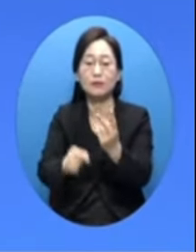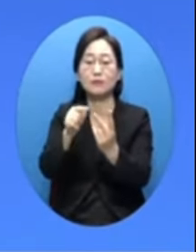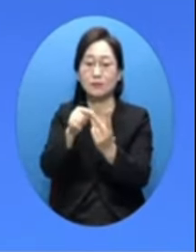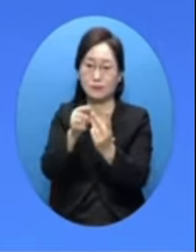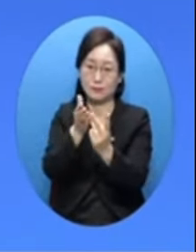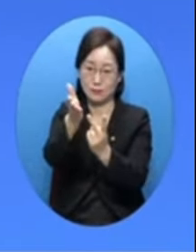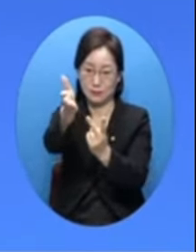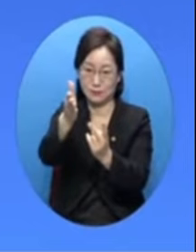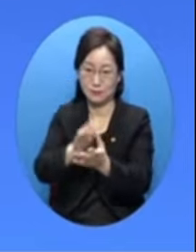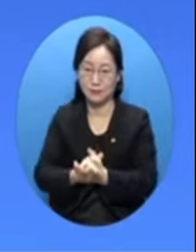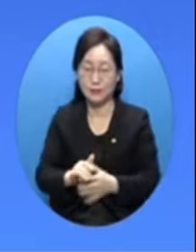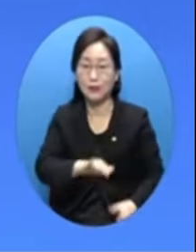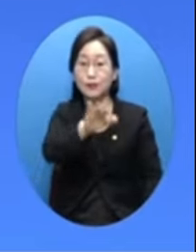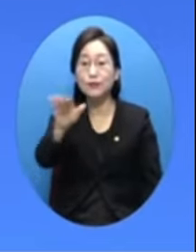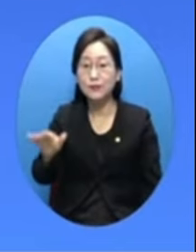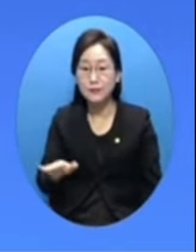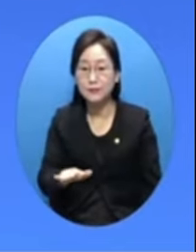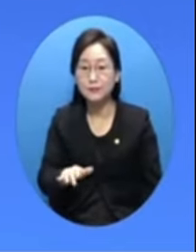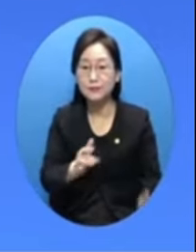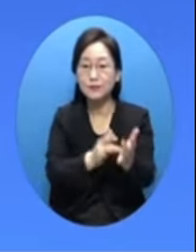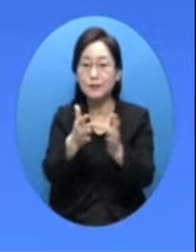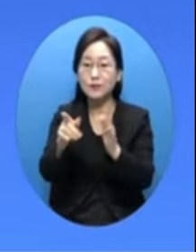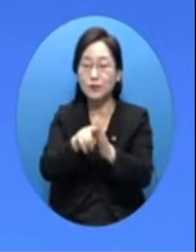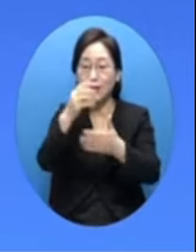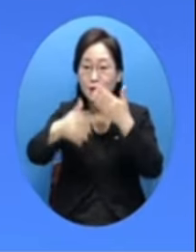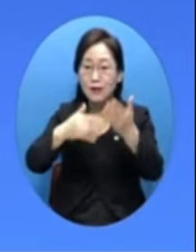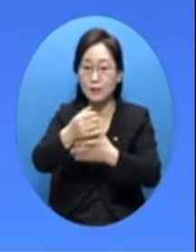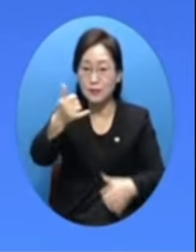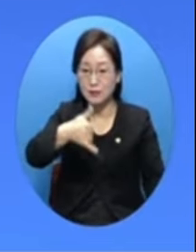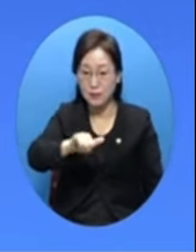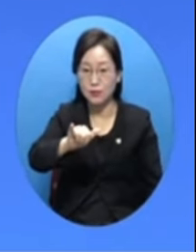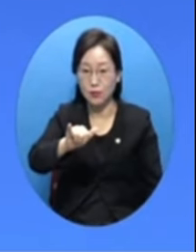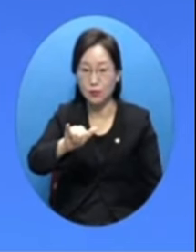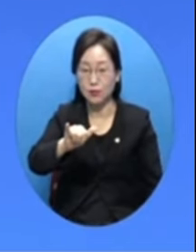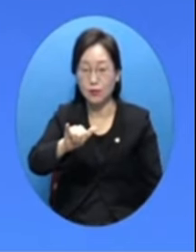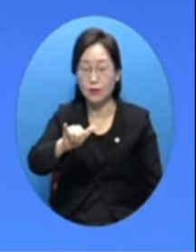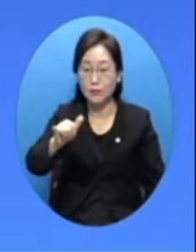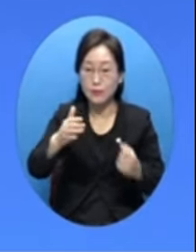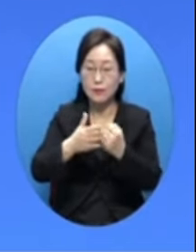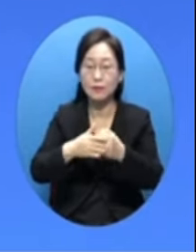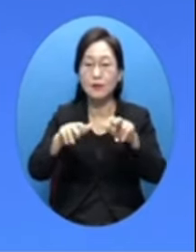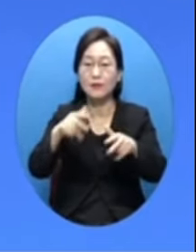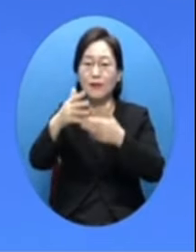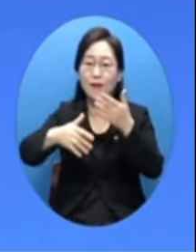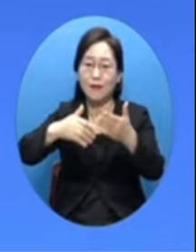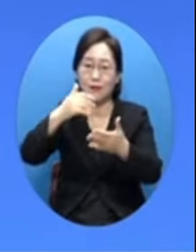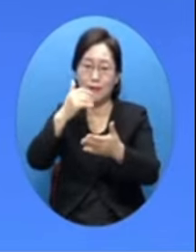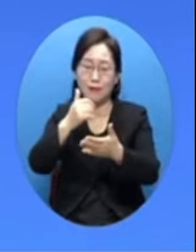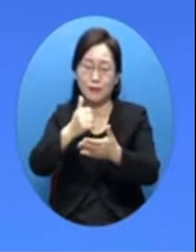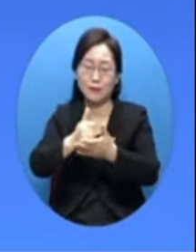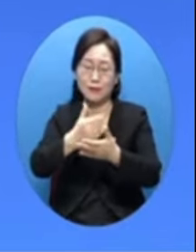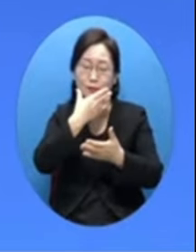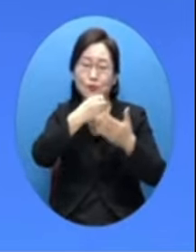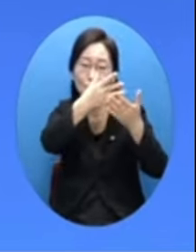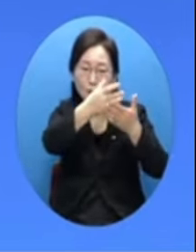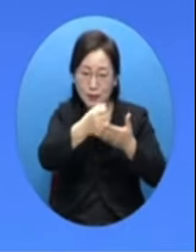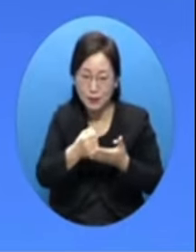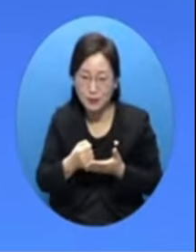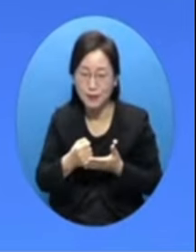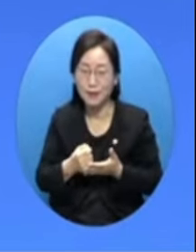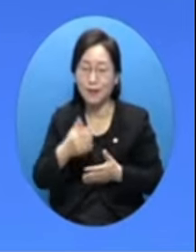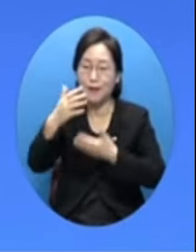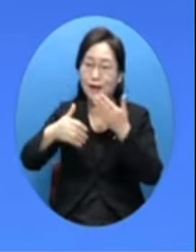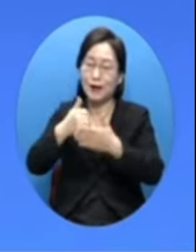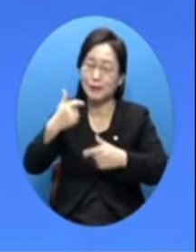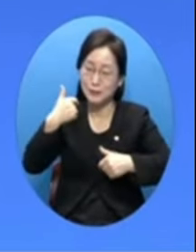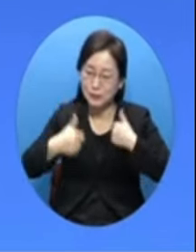그렇기 때문에 우리는 예수 믿고 하나님의 자녀가 되어서 하나님 가운데 복 벗은 인생을 살다가 하나님 기쁘시게하는